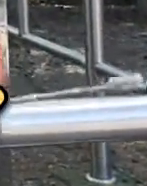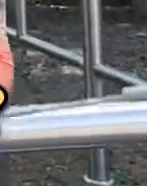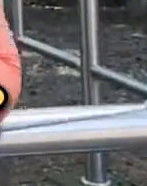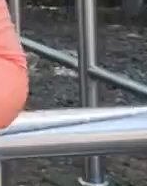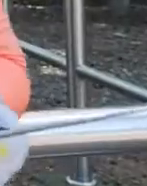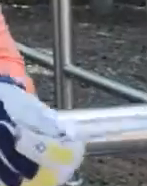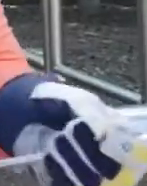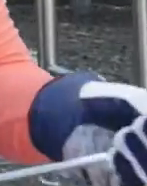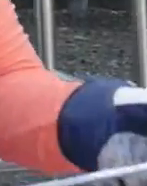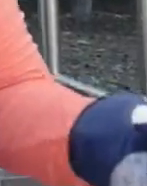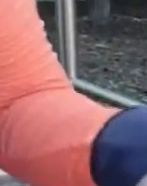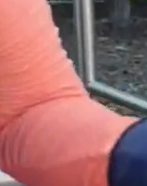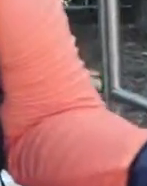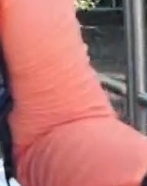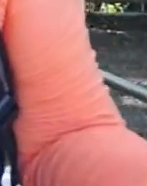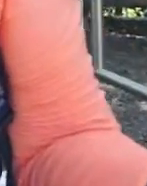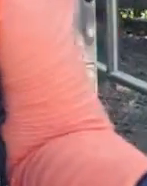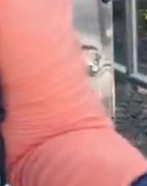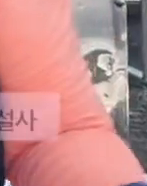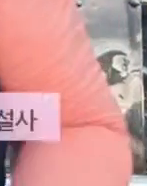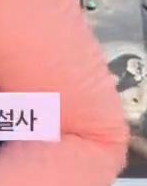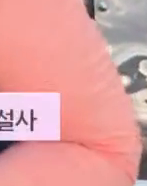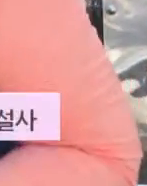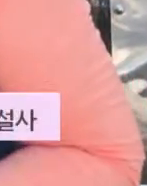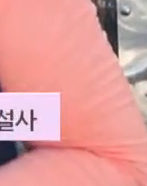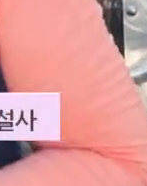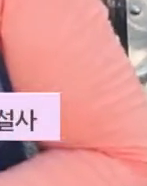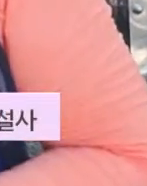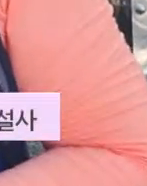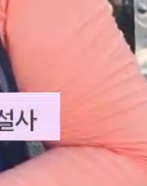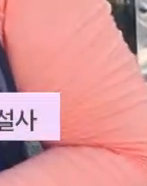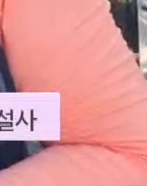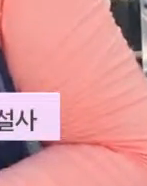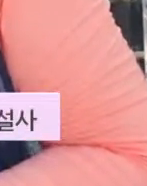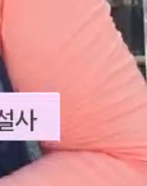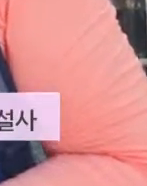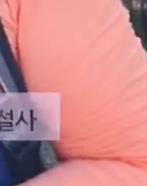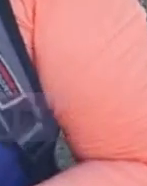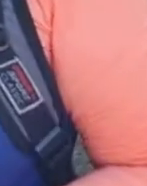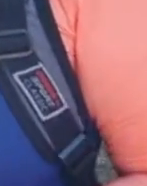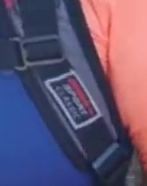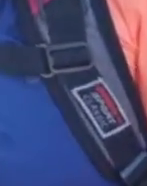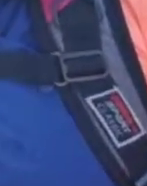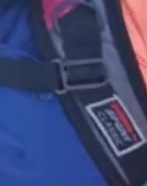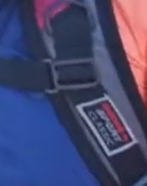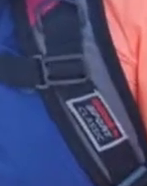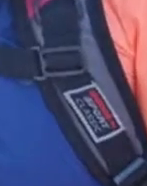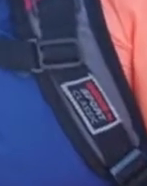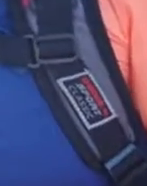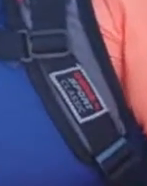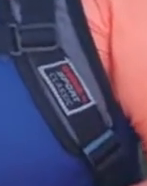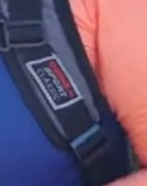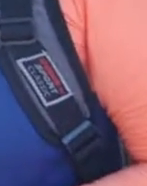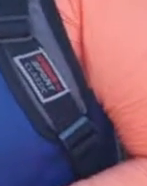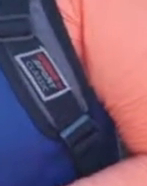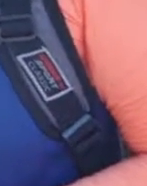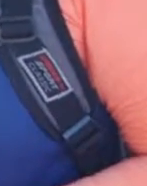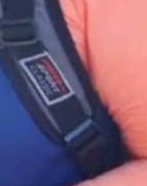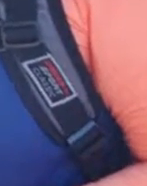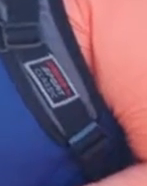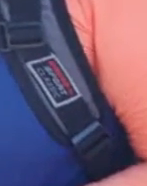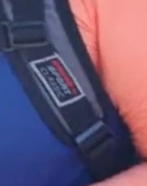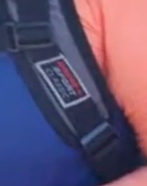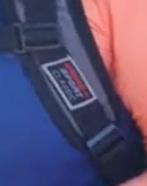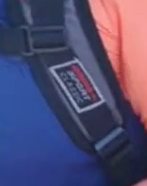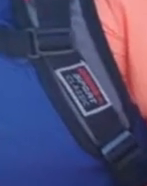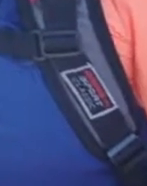해설사분이 아니실까? 그렇습니다. 맞습니다. 맞습니까? 저는 포항시 문화관광 해설사 이순영입니다. 아, 반갑습니다. 네. 아니, 보통 저희가 여름 휴가하면